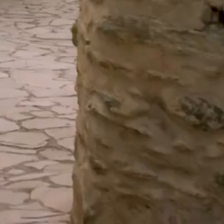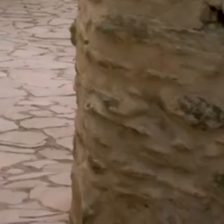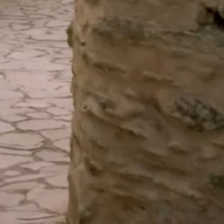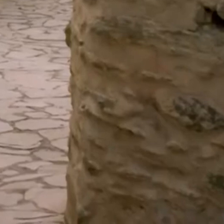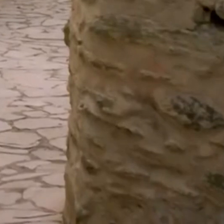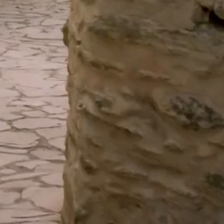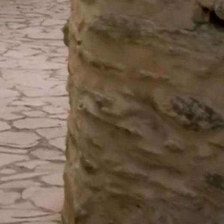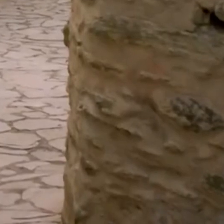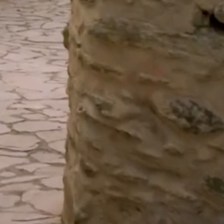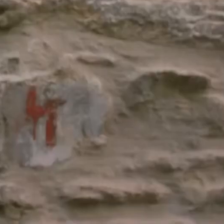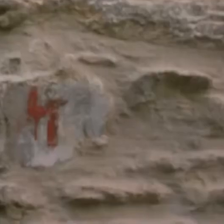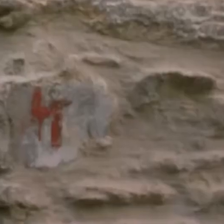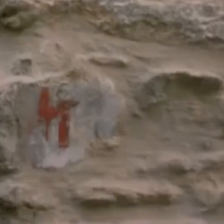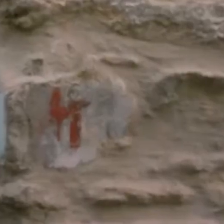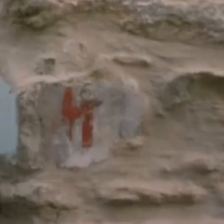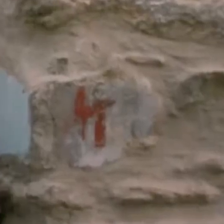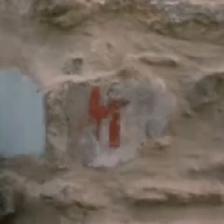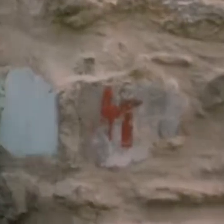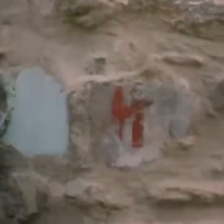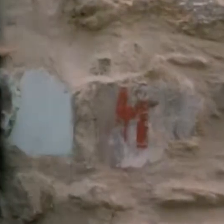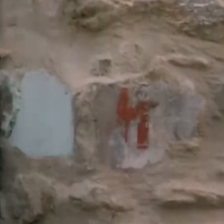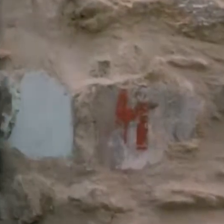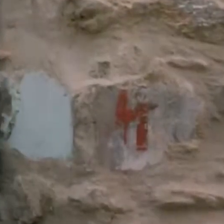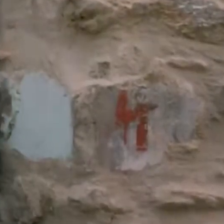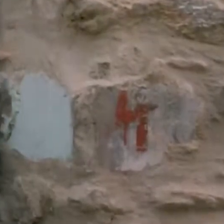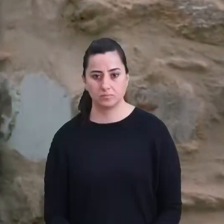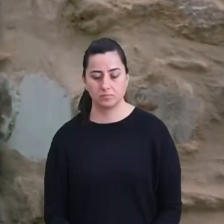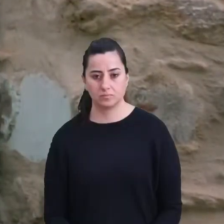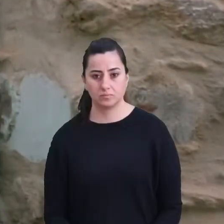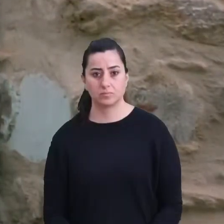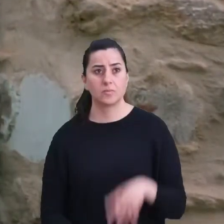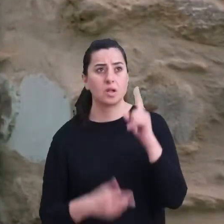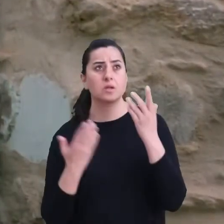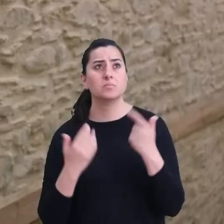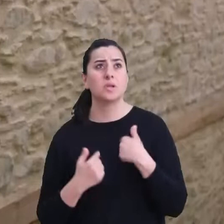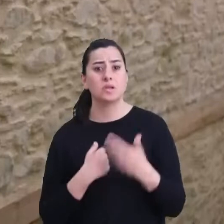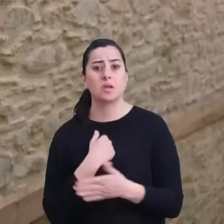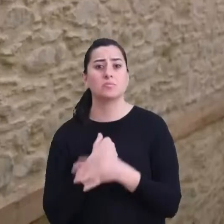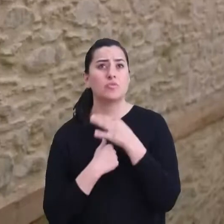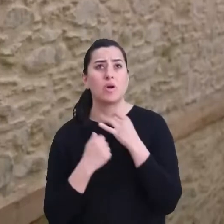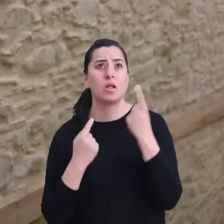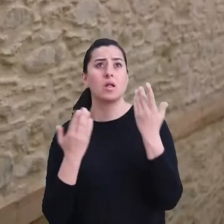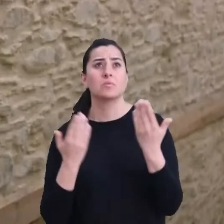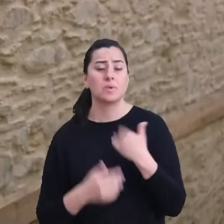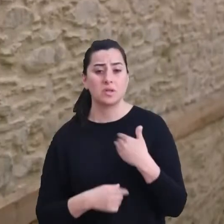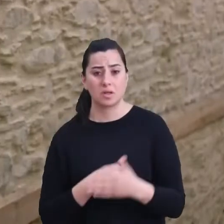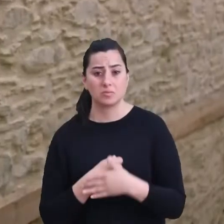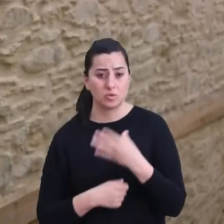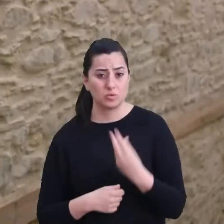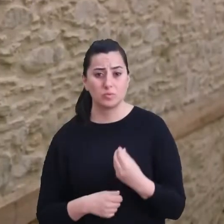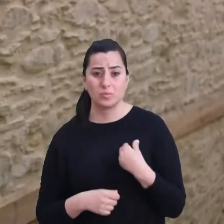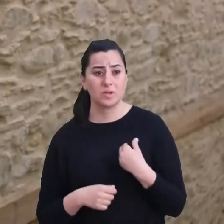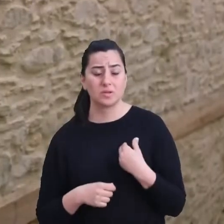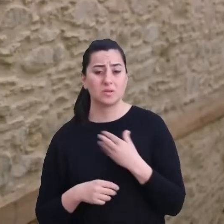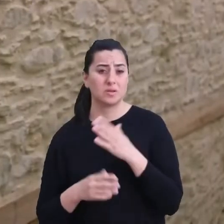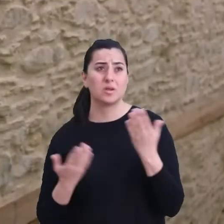Neşe yeminesini çekiştirerek geliyor, duvara sindi. Allah'ım sen bana yardım et. Allah'ım sen bana yardım et. Beni el